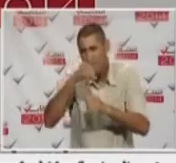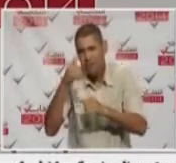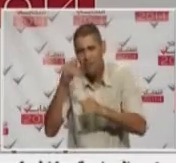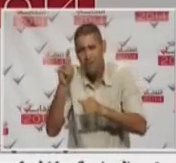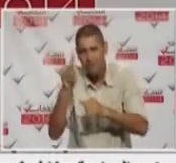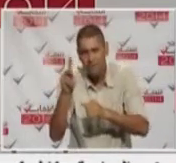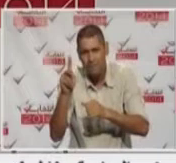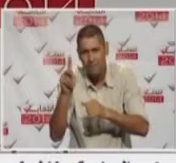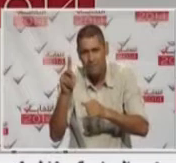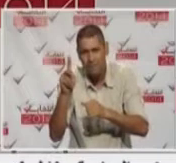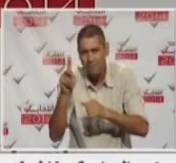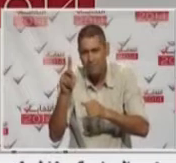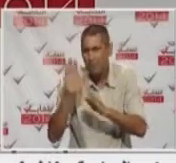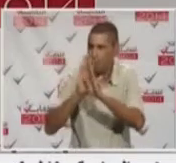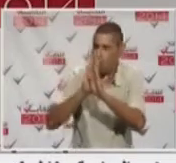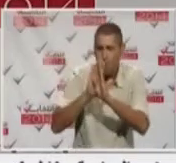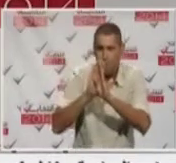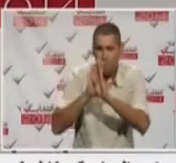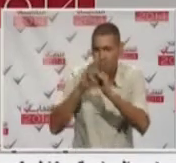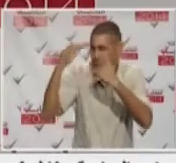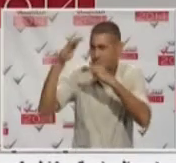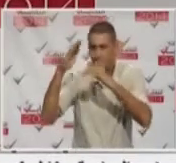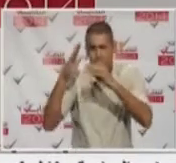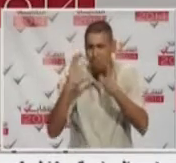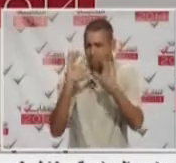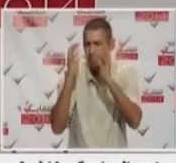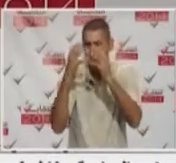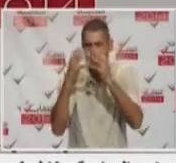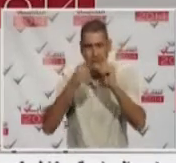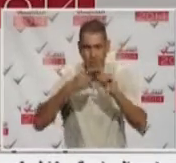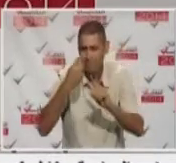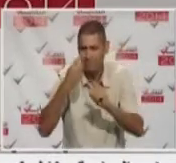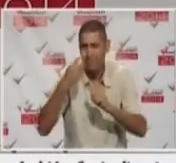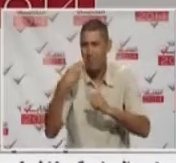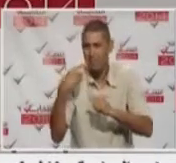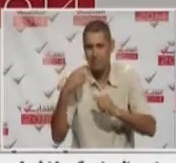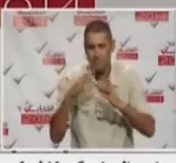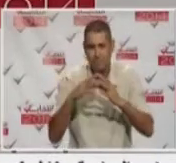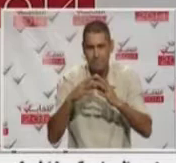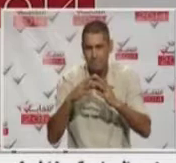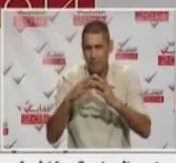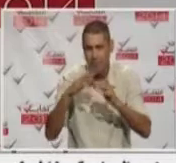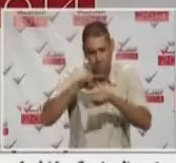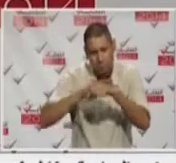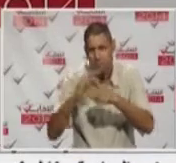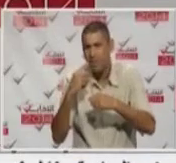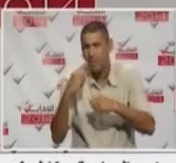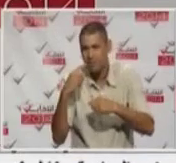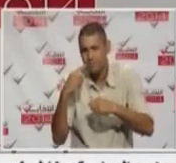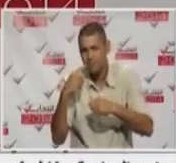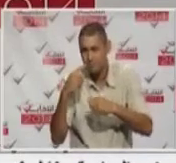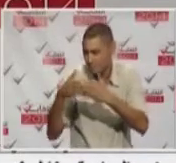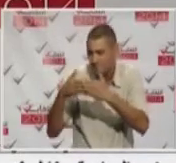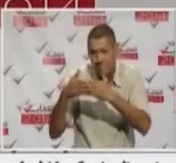دعم وتطوير السياحة البيئية تماشيا مع الطبيعة الجغرافية للمنطقة وثرواتها الغابية. إن ولاية نابل جهة